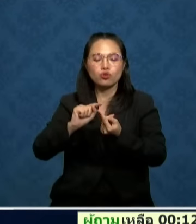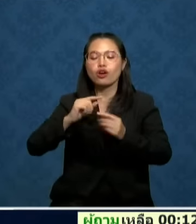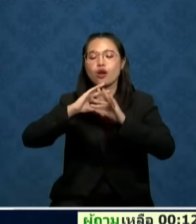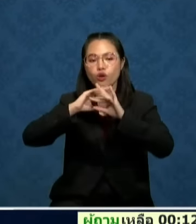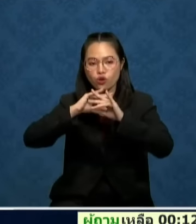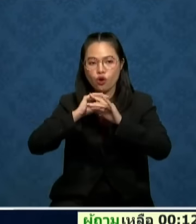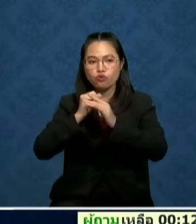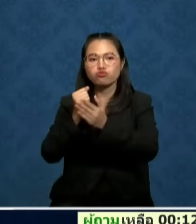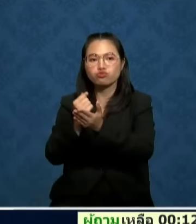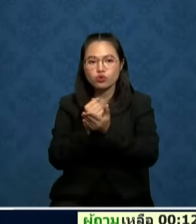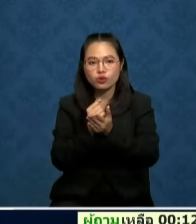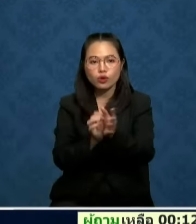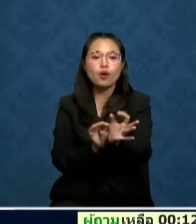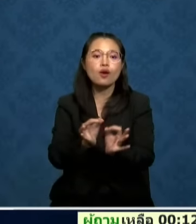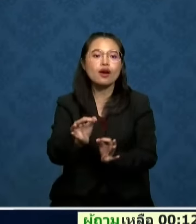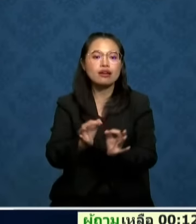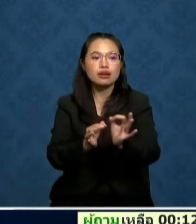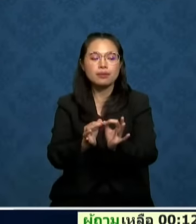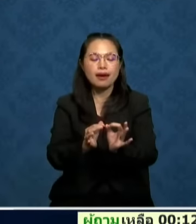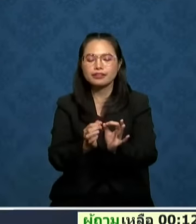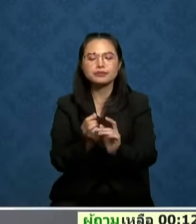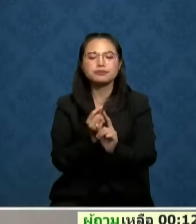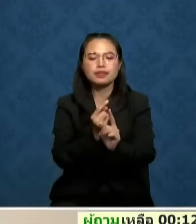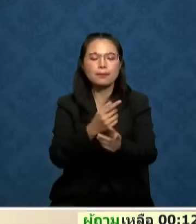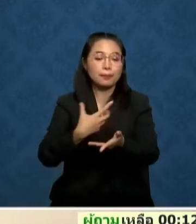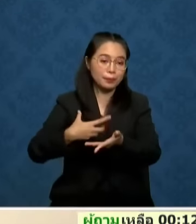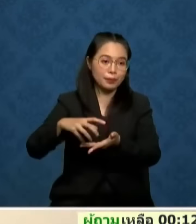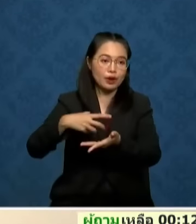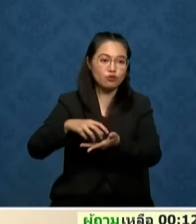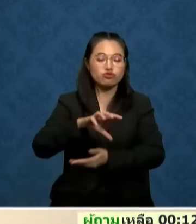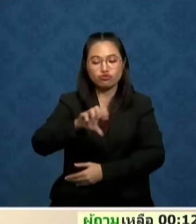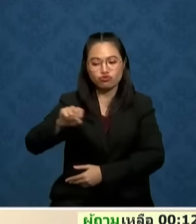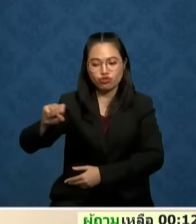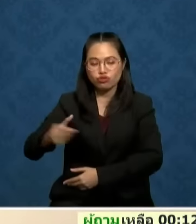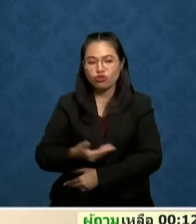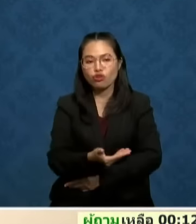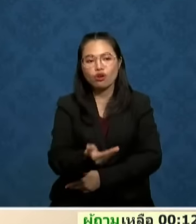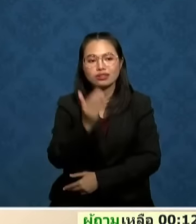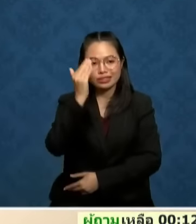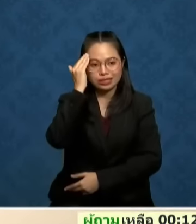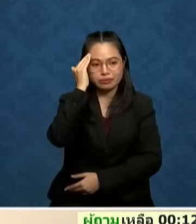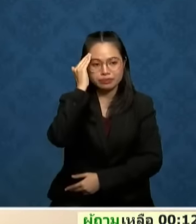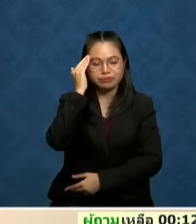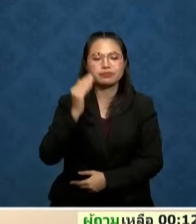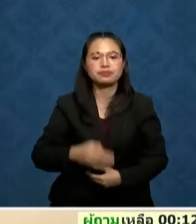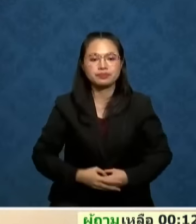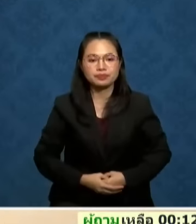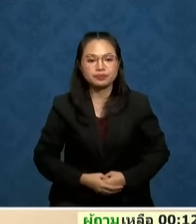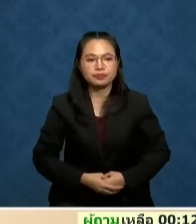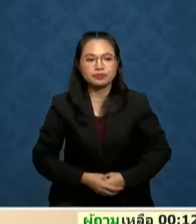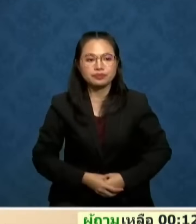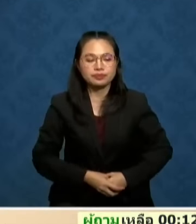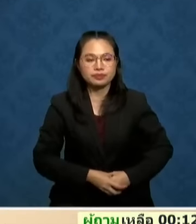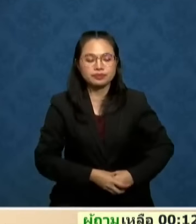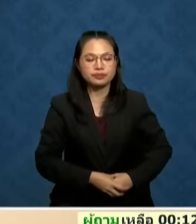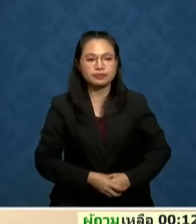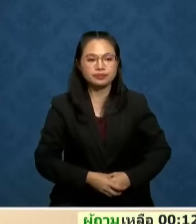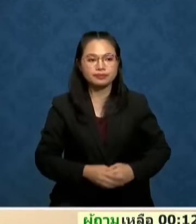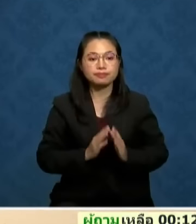ค่ะขอชี้แจงรายละเอียดเบื้องต้นให้ท่านประธานผ่านยังส.ส.ได้ทราบเป็นงานเบื้องต้นค่ะ ขอบคุณท่าน